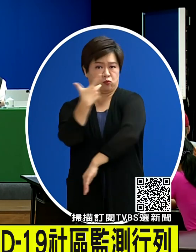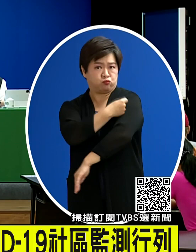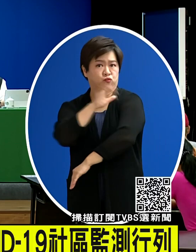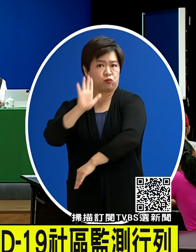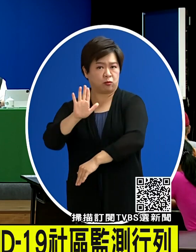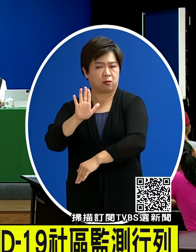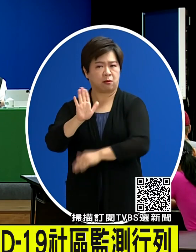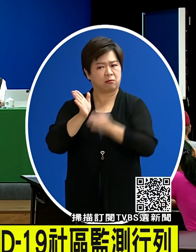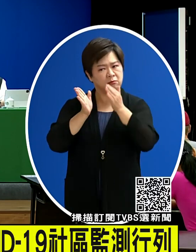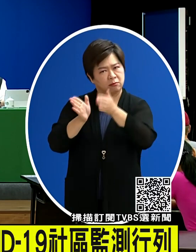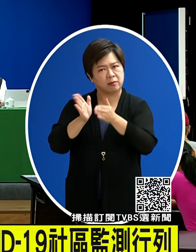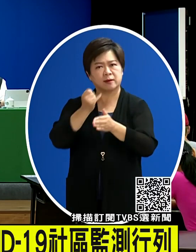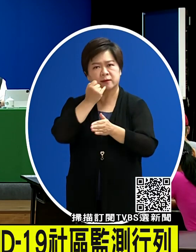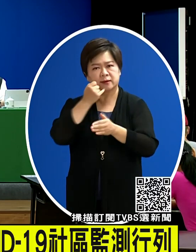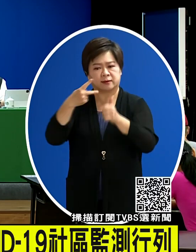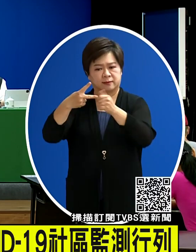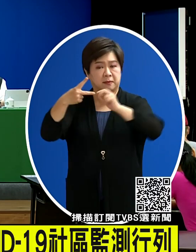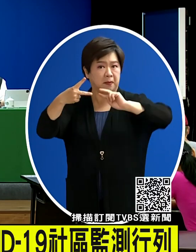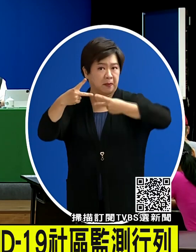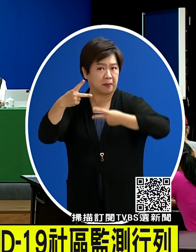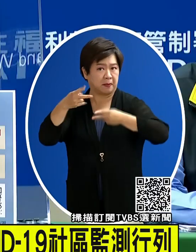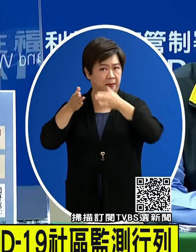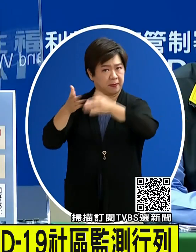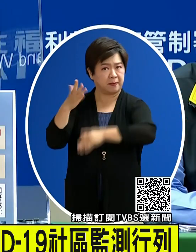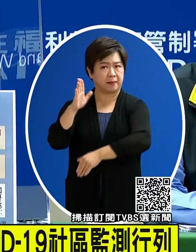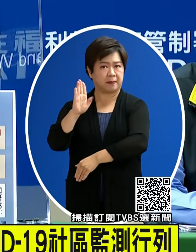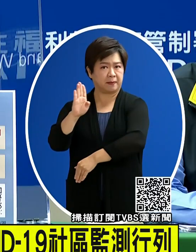放 BNT 疫苗来混打吗？谢谢。